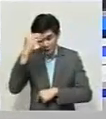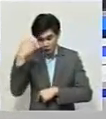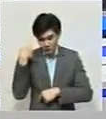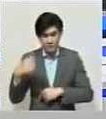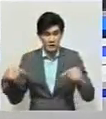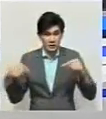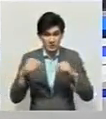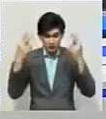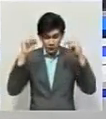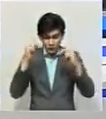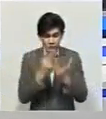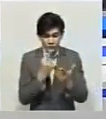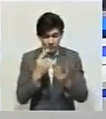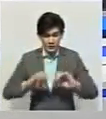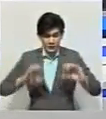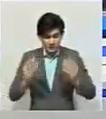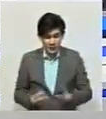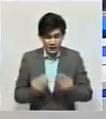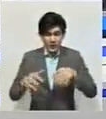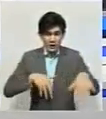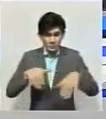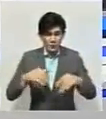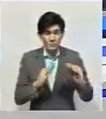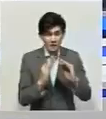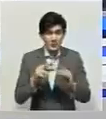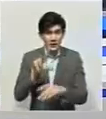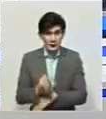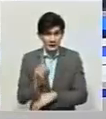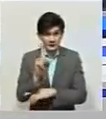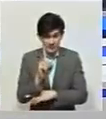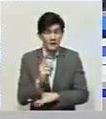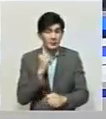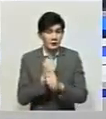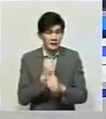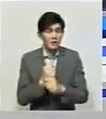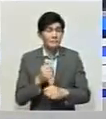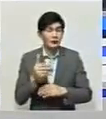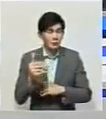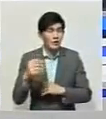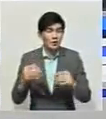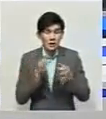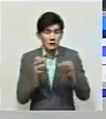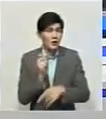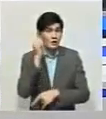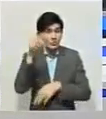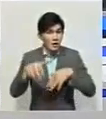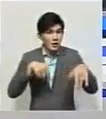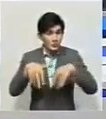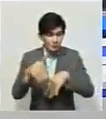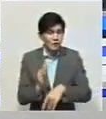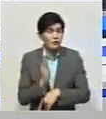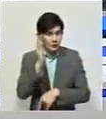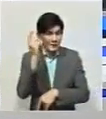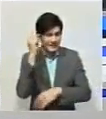บาลค่ะมอบทะเบียนบ้านให้กับทั้ง2ชุมชนจำนวน31หลังพร้อมกับเดินหน้าสร้างความเข้าใจกับชุมชนที่ยังค